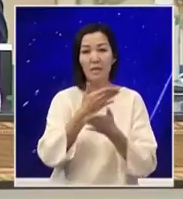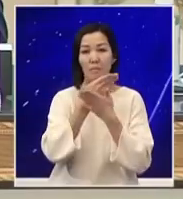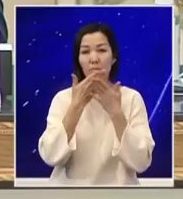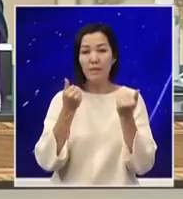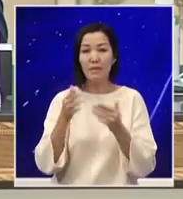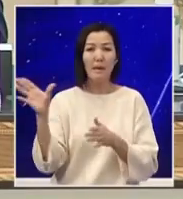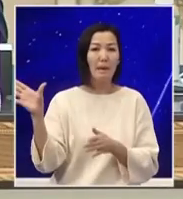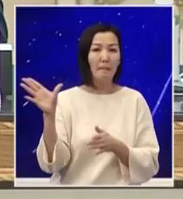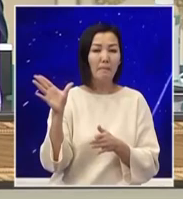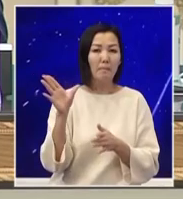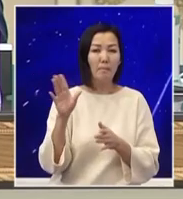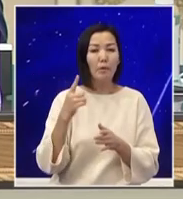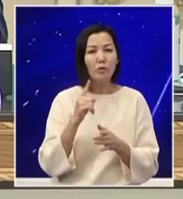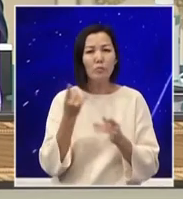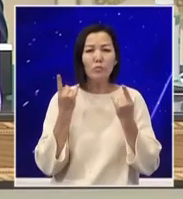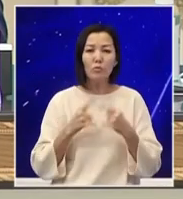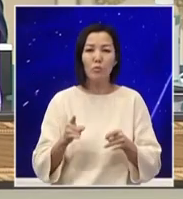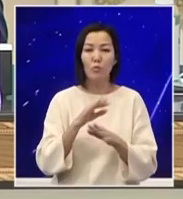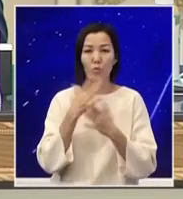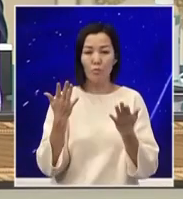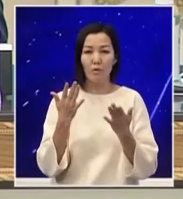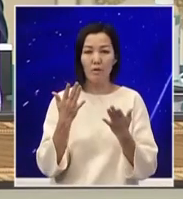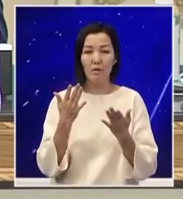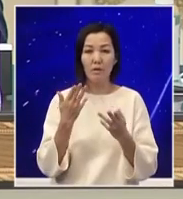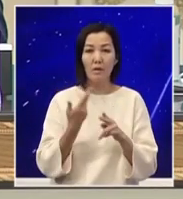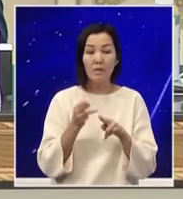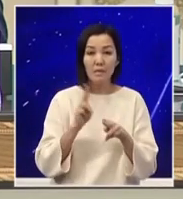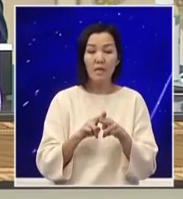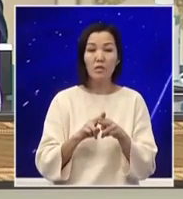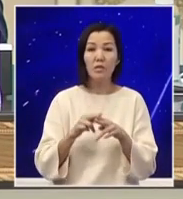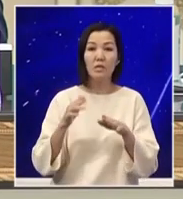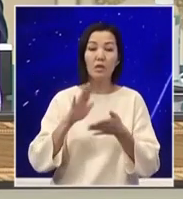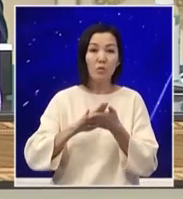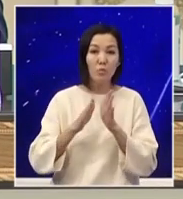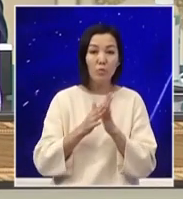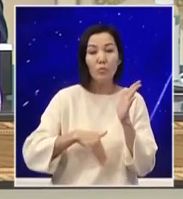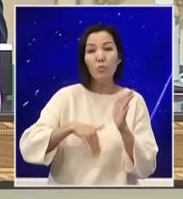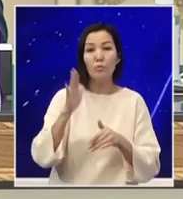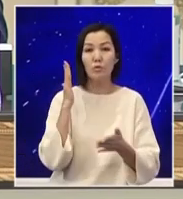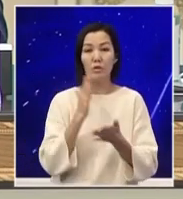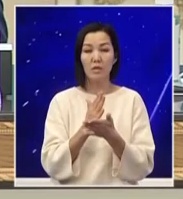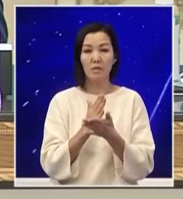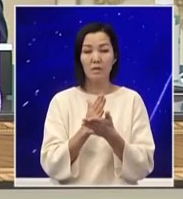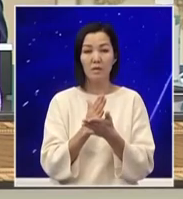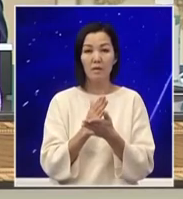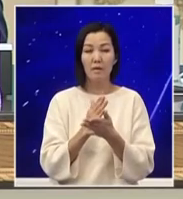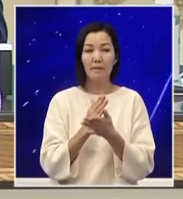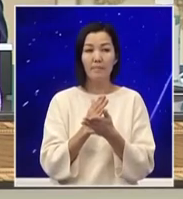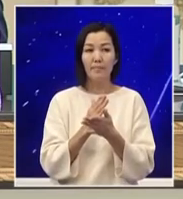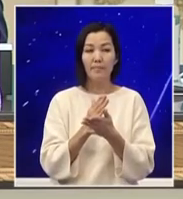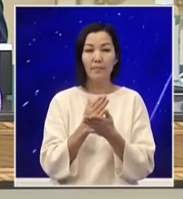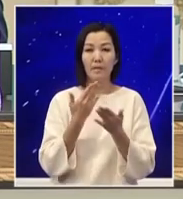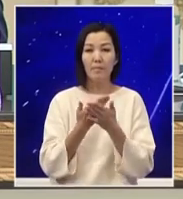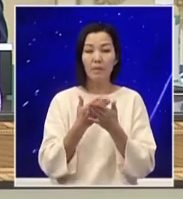все хотят приехать, здесь жить. Понимаете? И у нас внутренняя миграция очень большая. Особенно